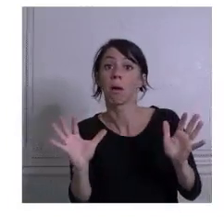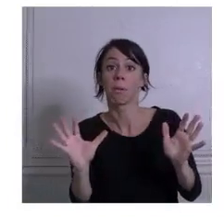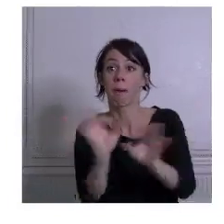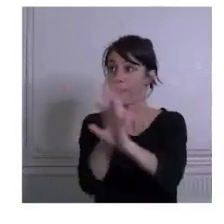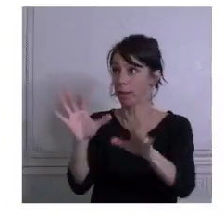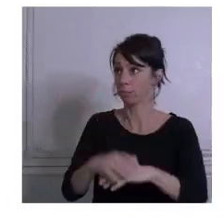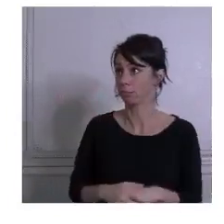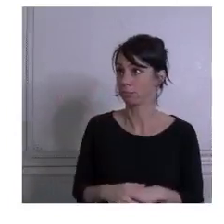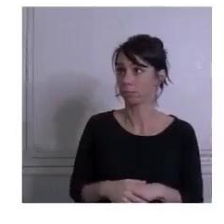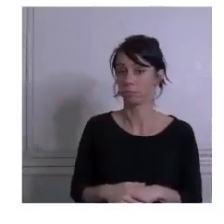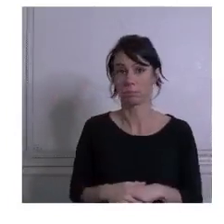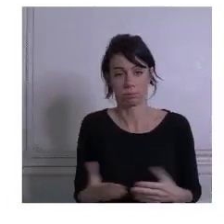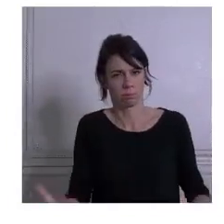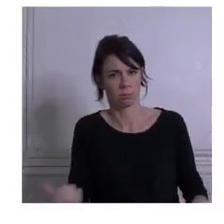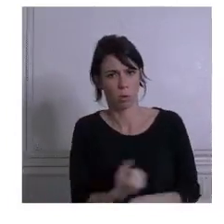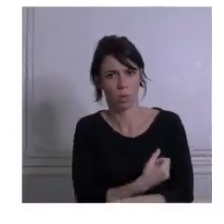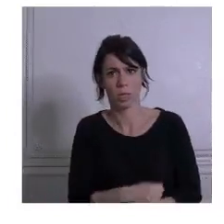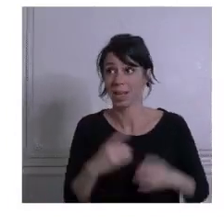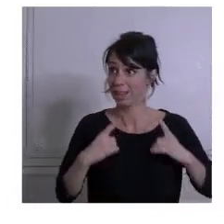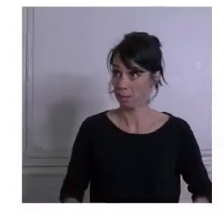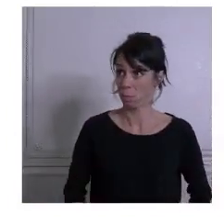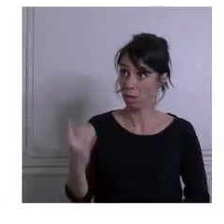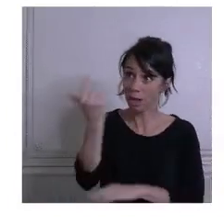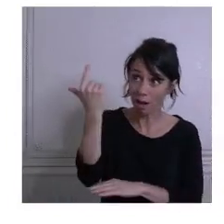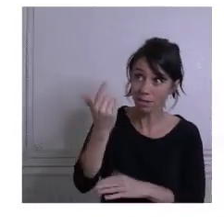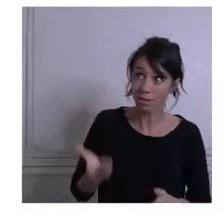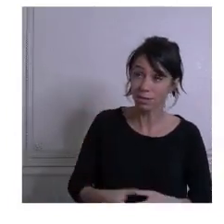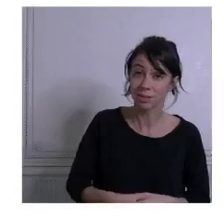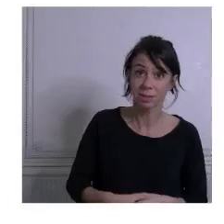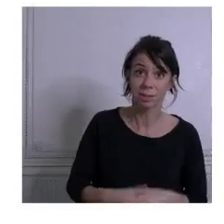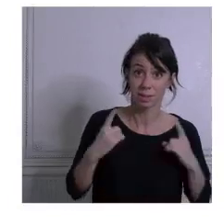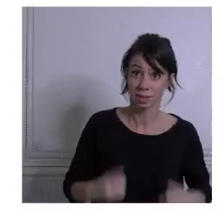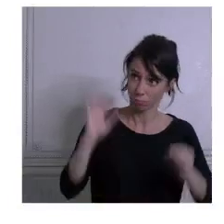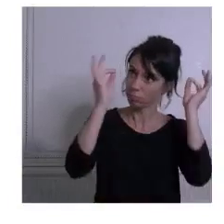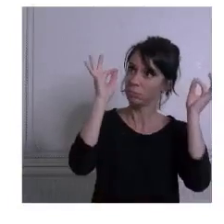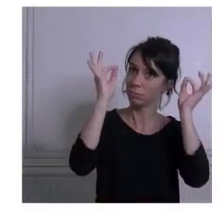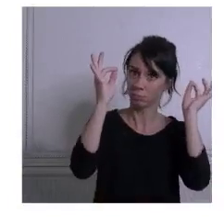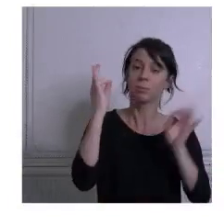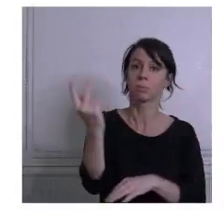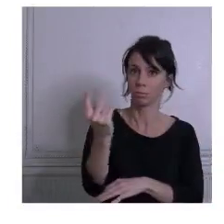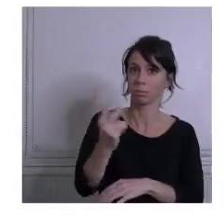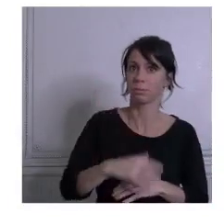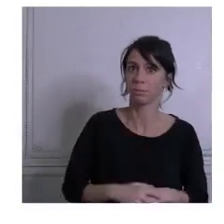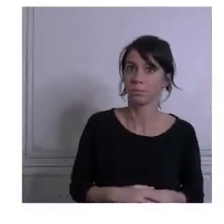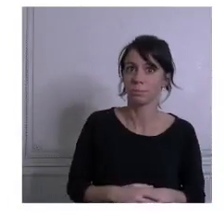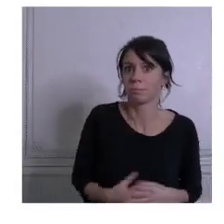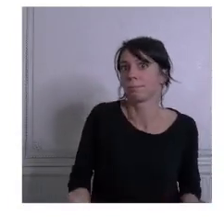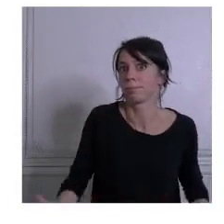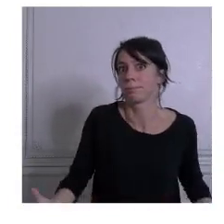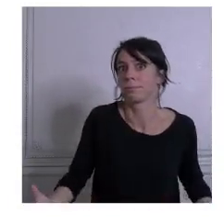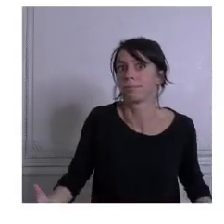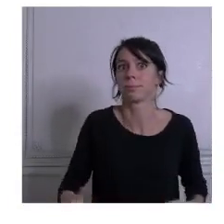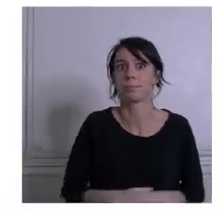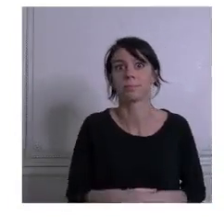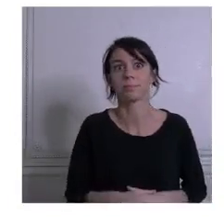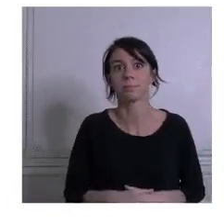Et j'en profite à dire à mon cher collègue que cette dame nous a aussi, parce qu'on a l'habitude maintenant, dès qu'une lumière reste allumée,